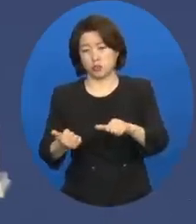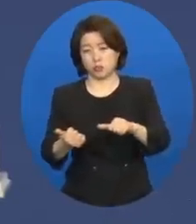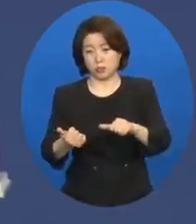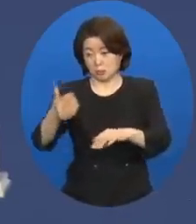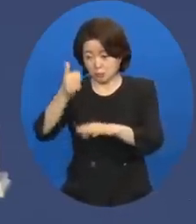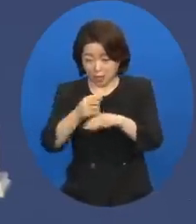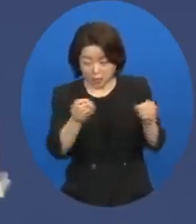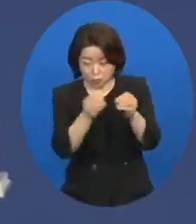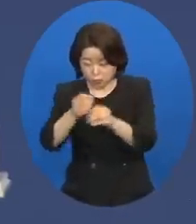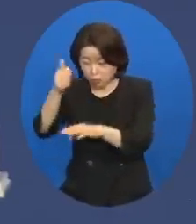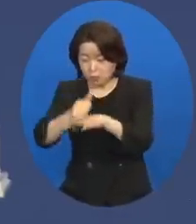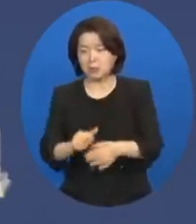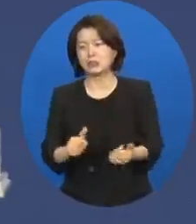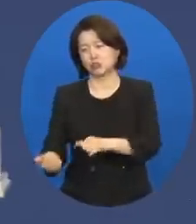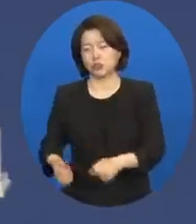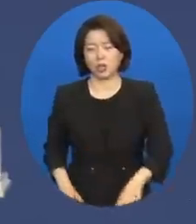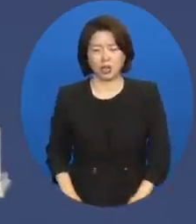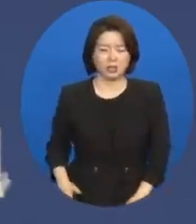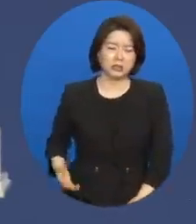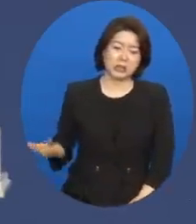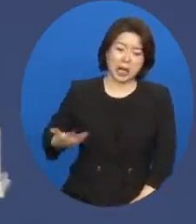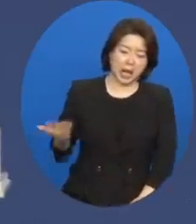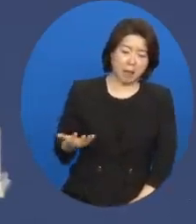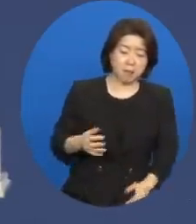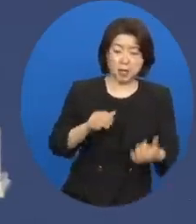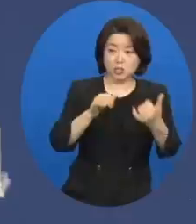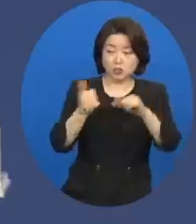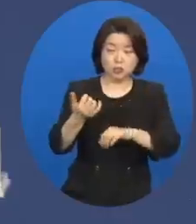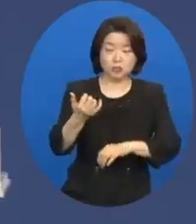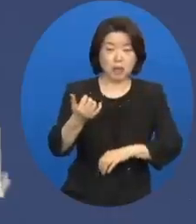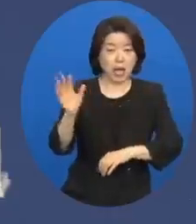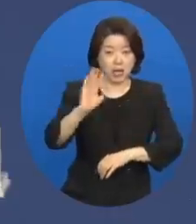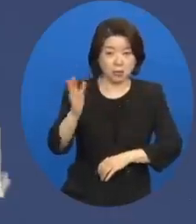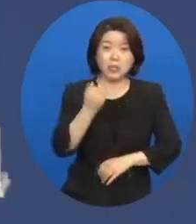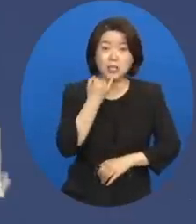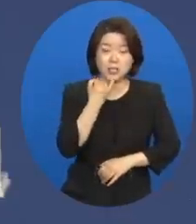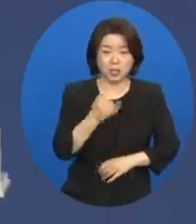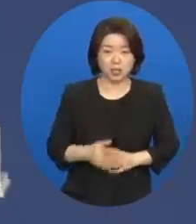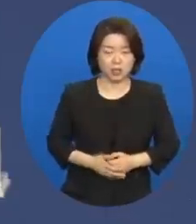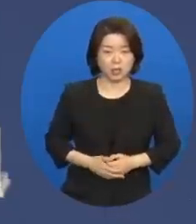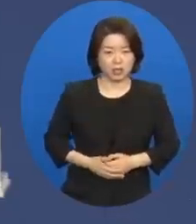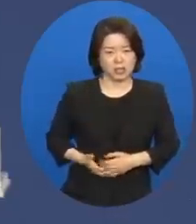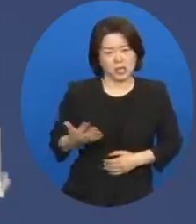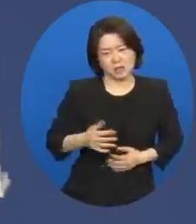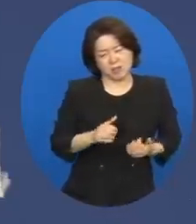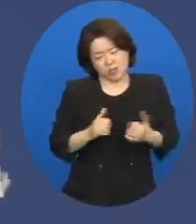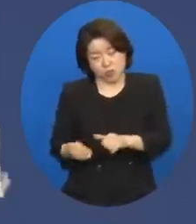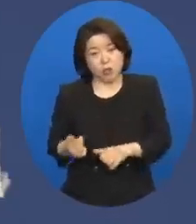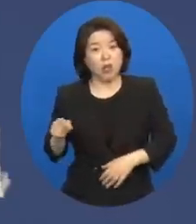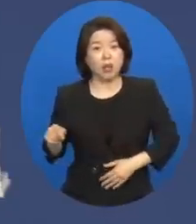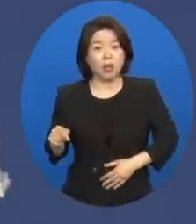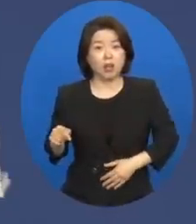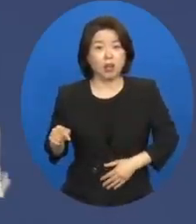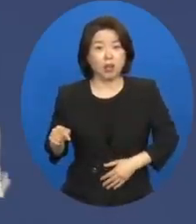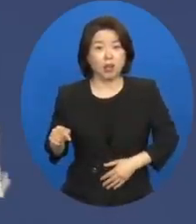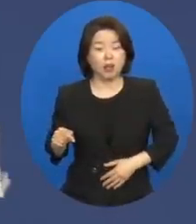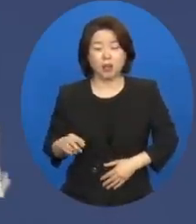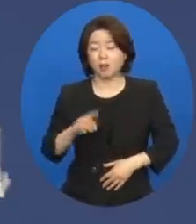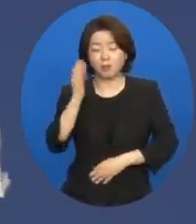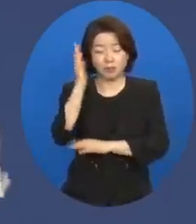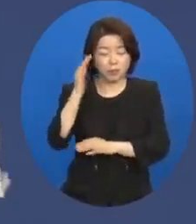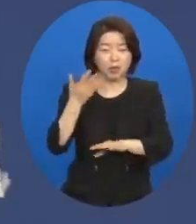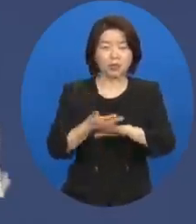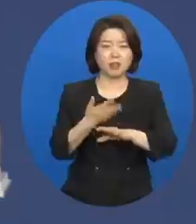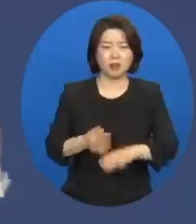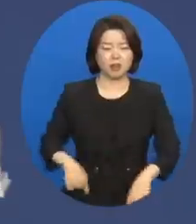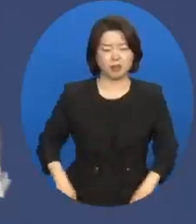죽겠네예요. 아프다, 아프다, 아파도 안 죽을 건 괜찮은데요, 죽을 거야 이렇게 되면 얘기가 달라집니다. 그러니까 아파,